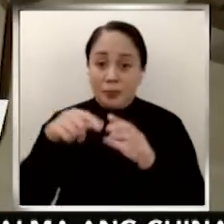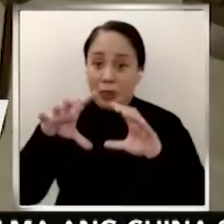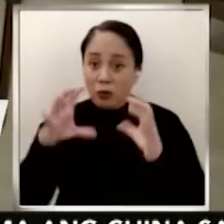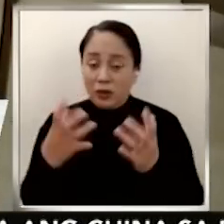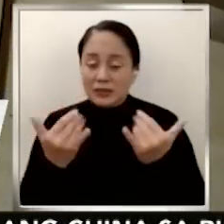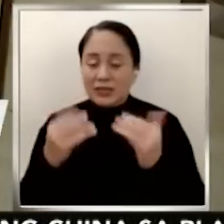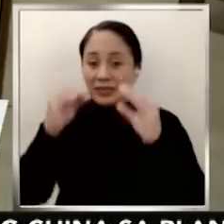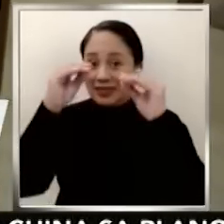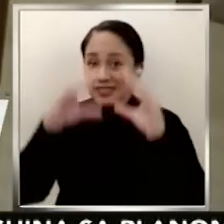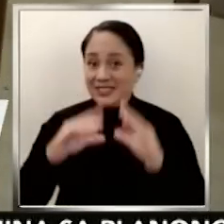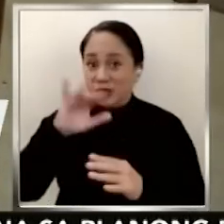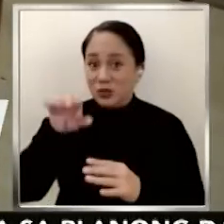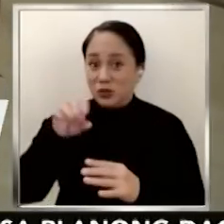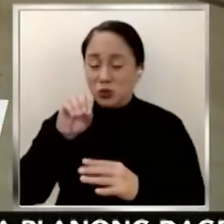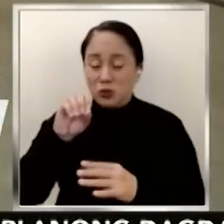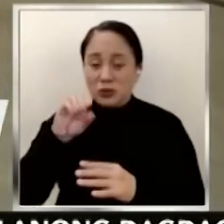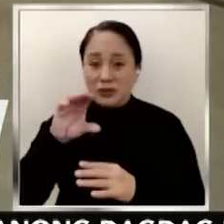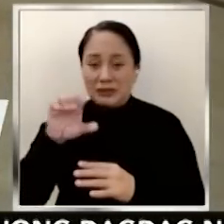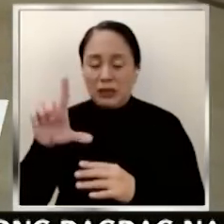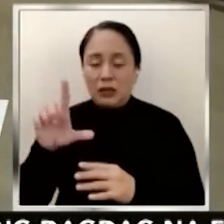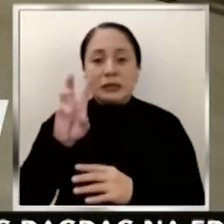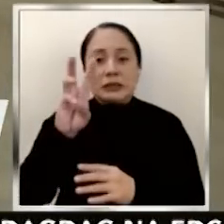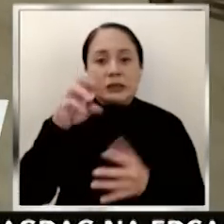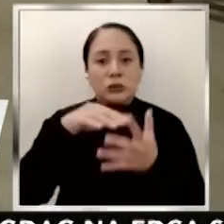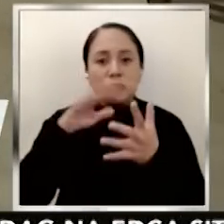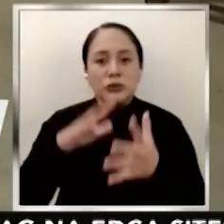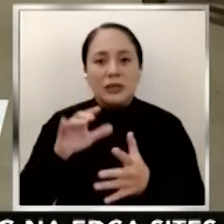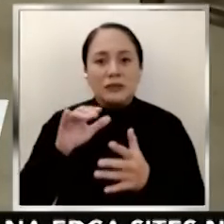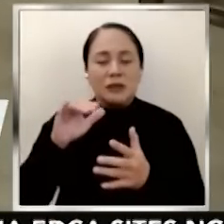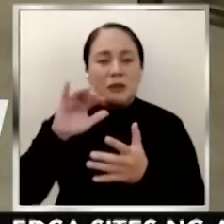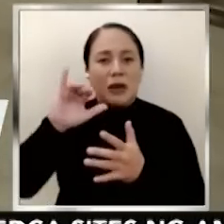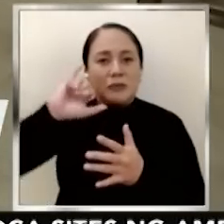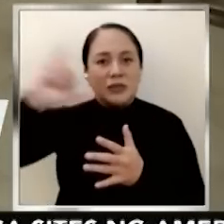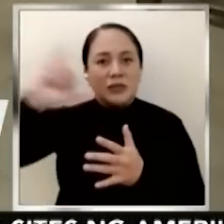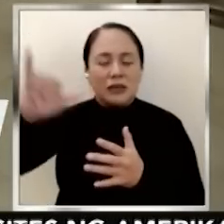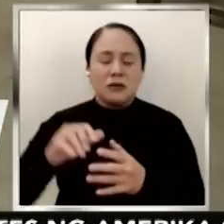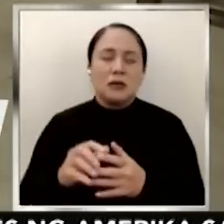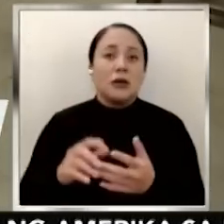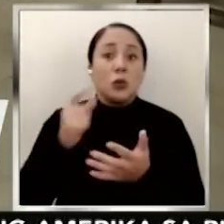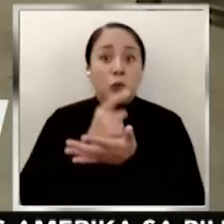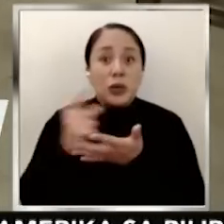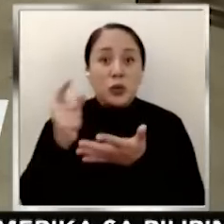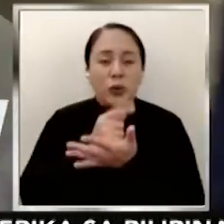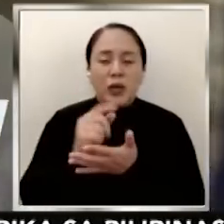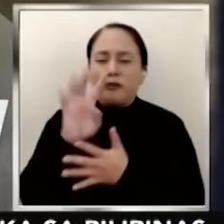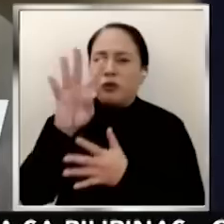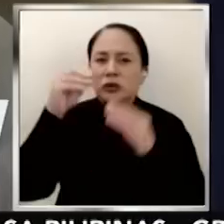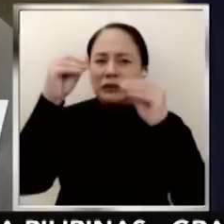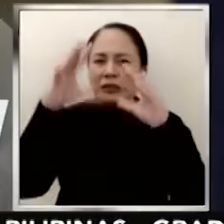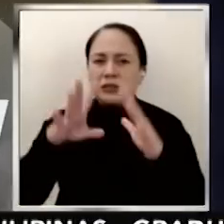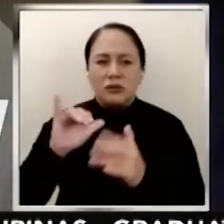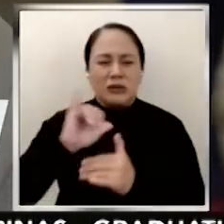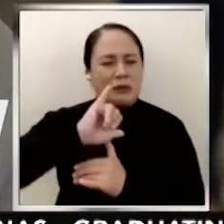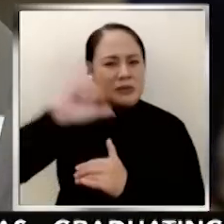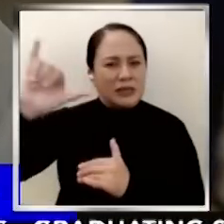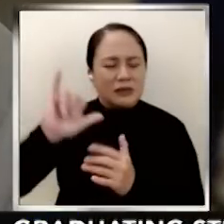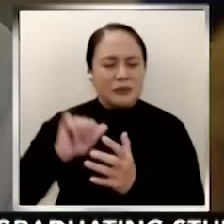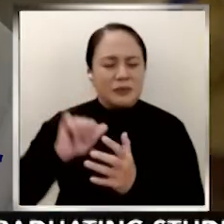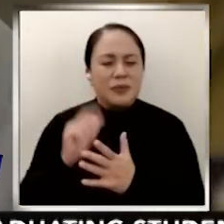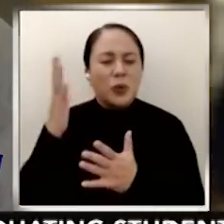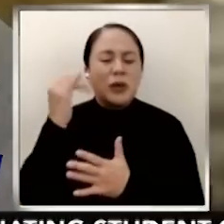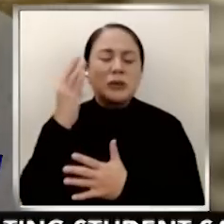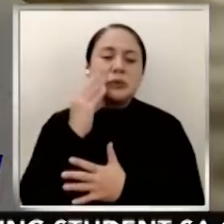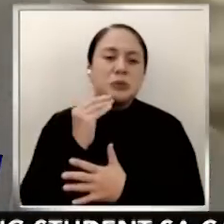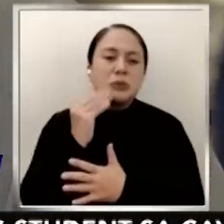Jocelle, 6 na batang absent, habang kada linggo aabot sa 4 na teacher ang mag-absent. Nakakaranas po ng